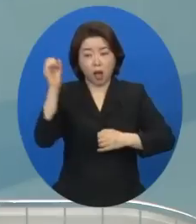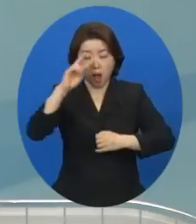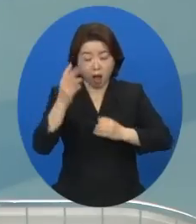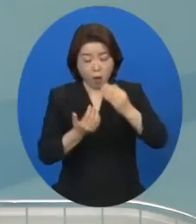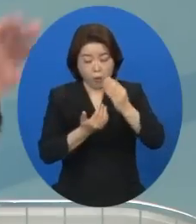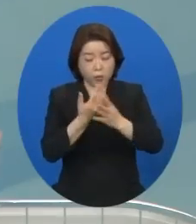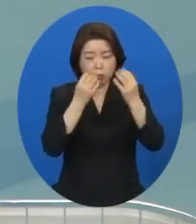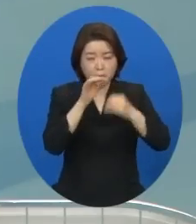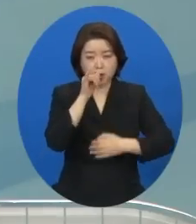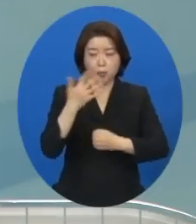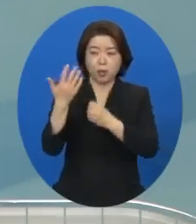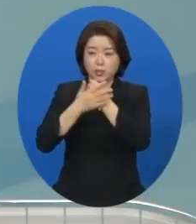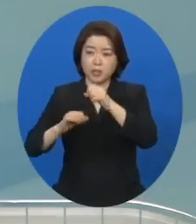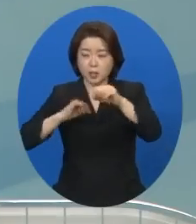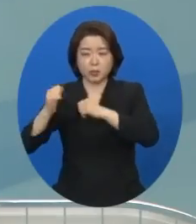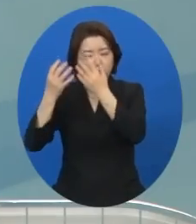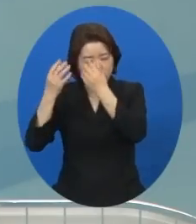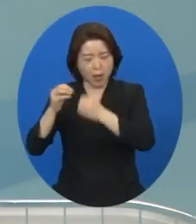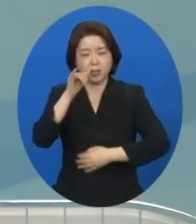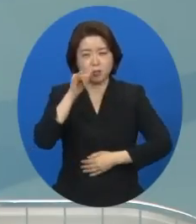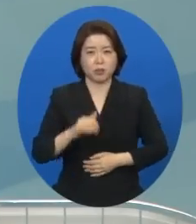은혜의 역사도 놀라웠어요.